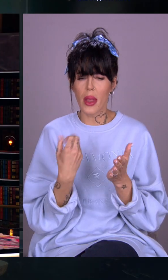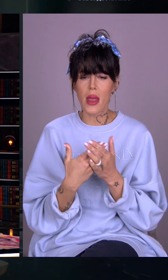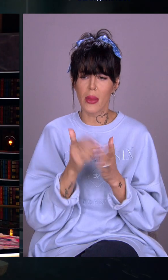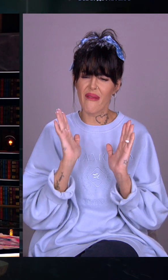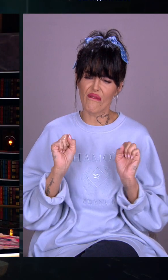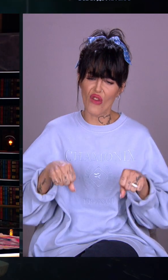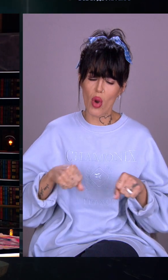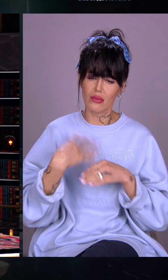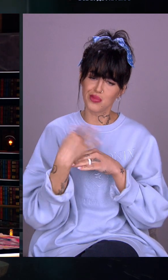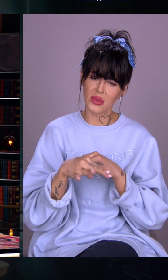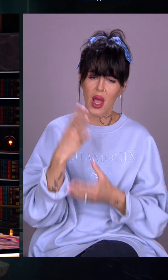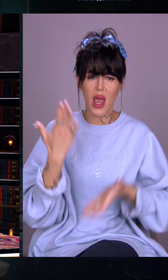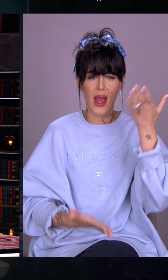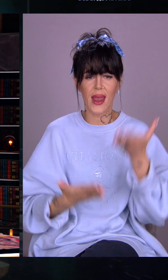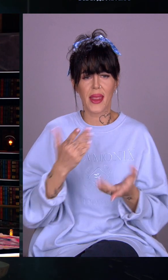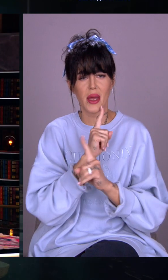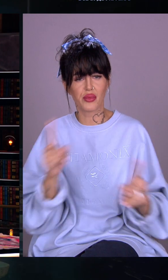обстріл, а може і не бути.